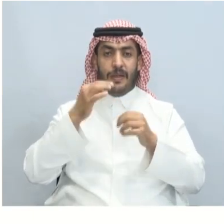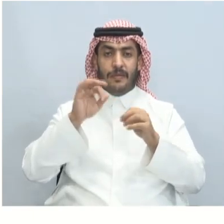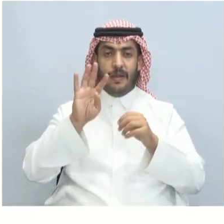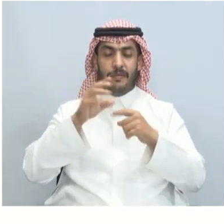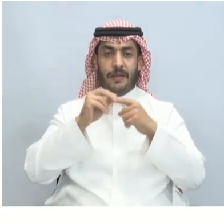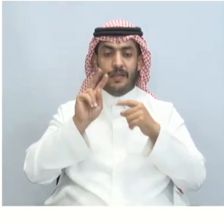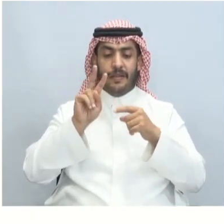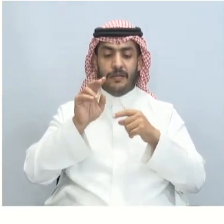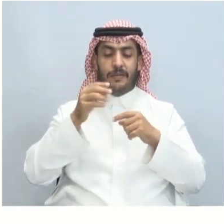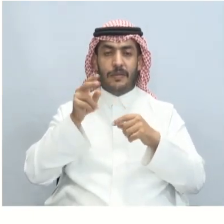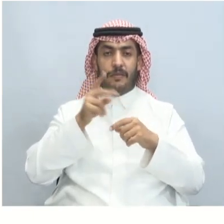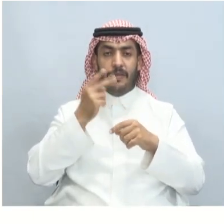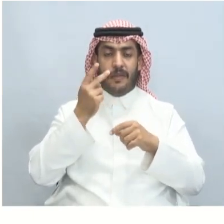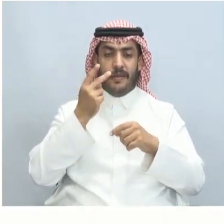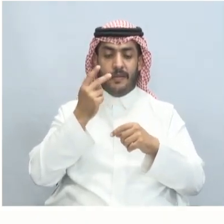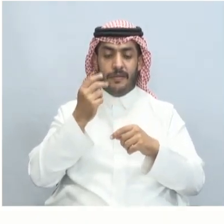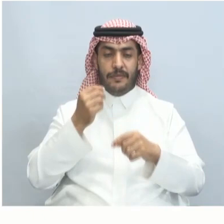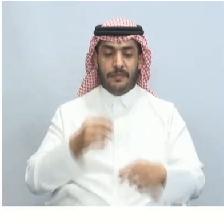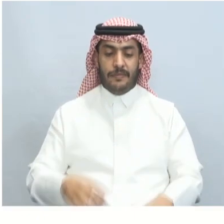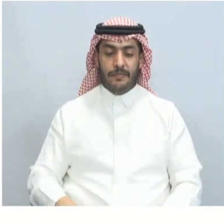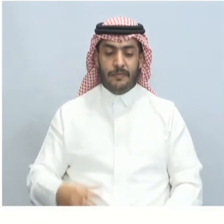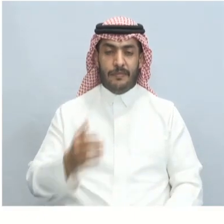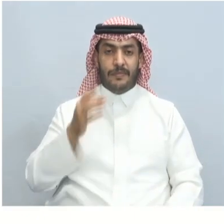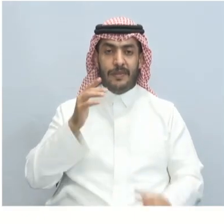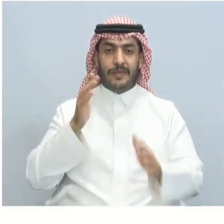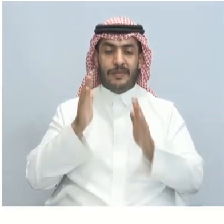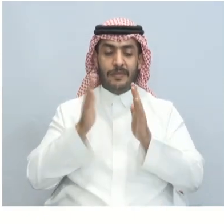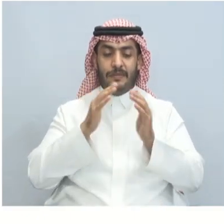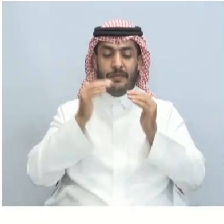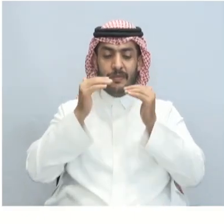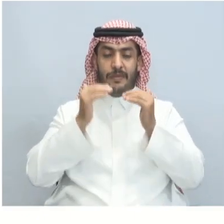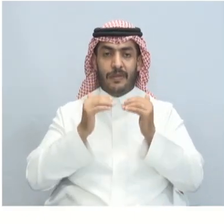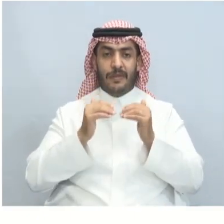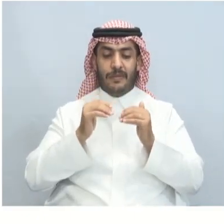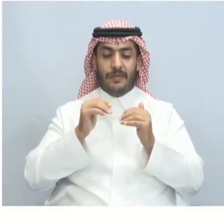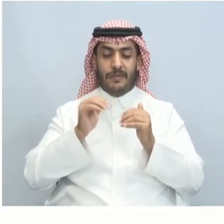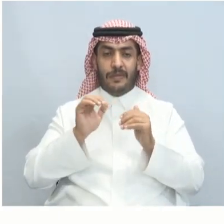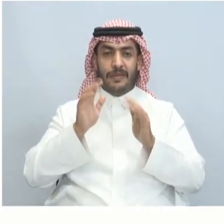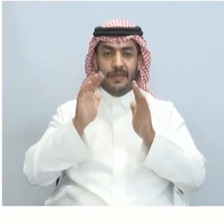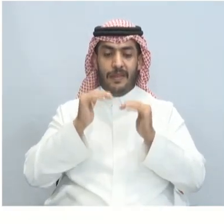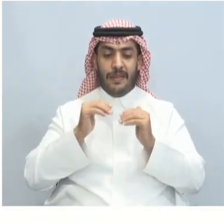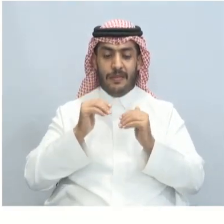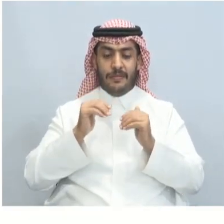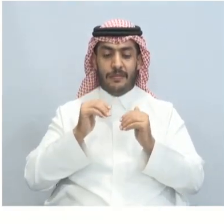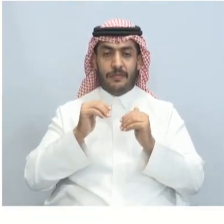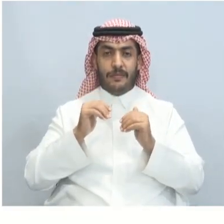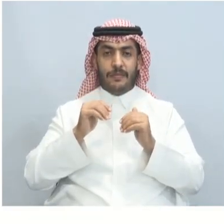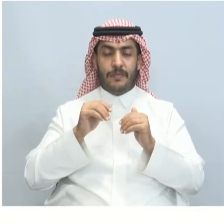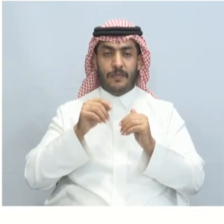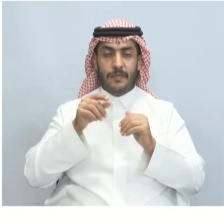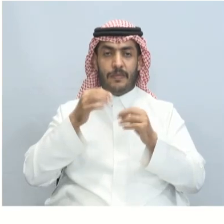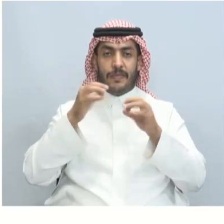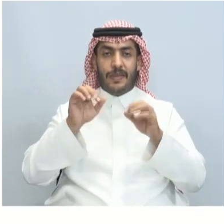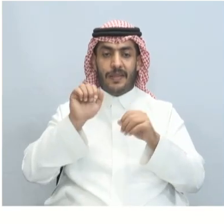4 نا ا سوف يصبح ا سحب مقداره ثلاث وحدات الى اسفل وبما ان